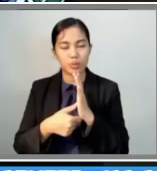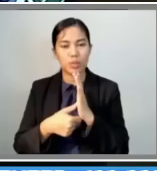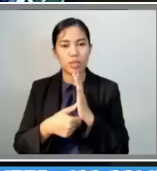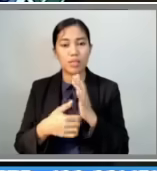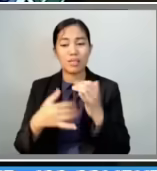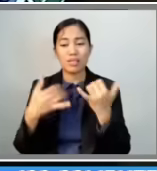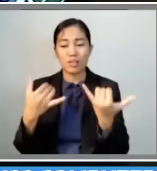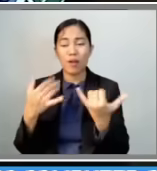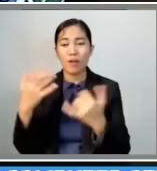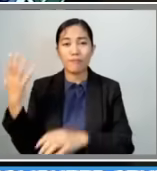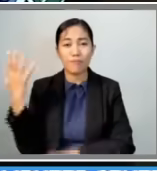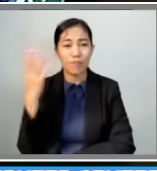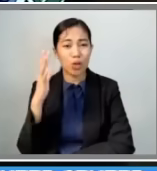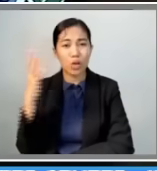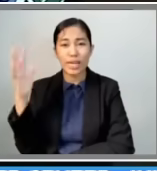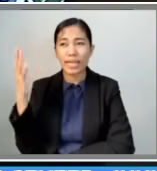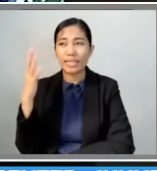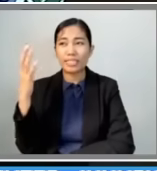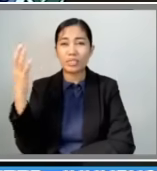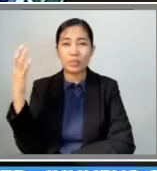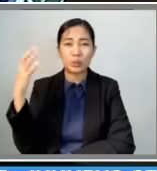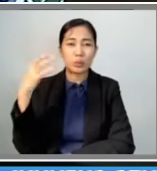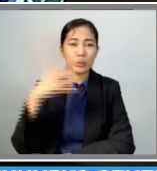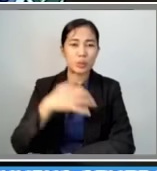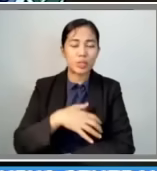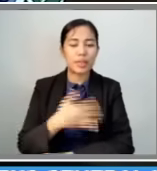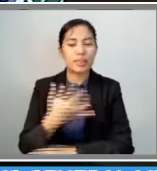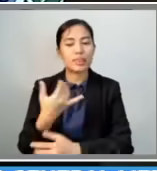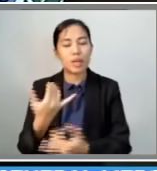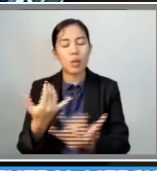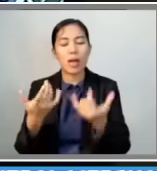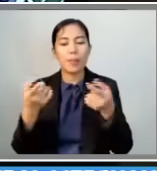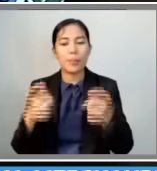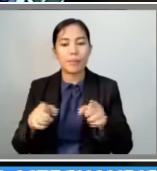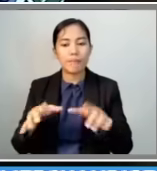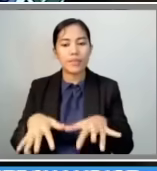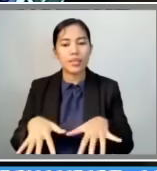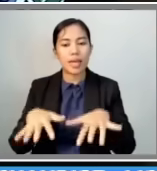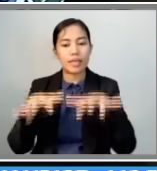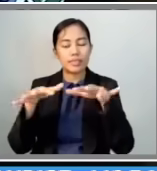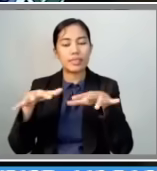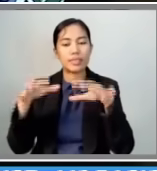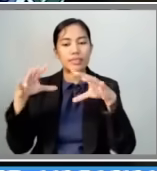would trigger flooding, landslides. It may destroy